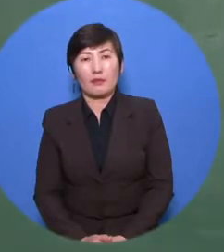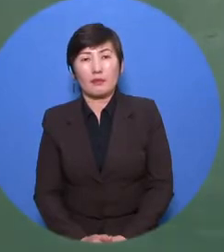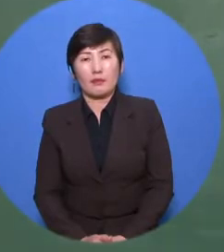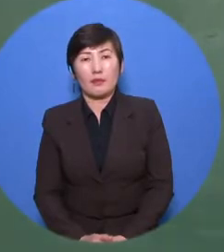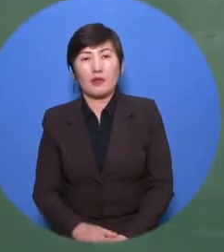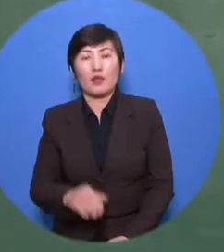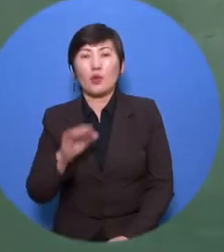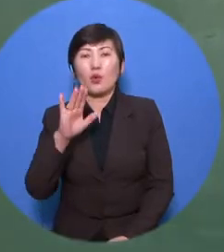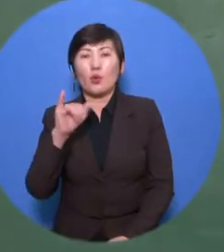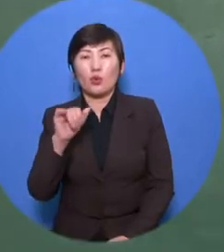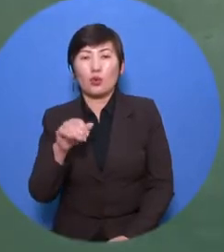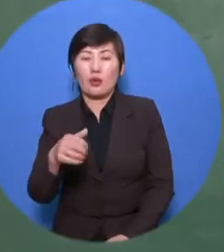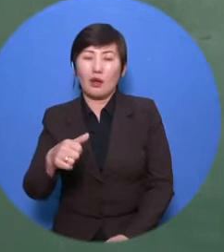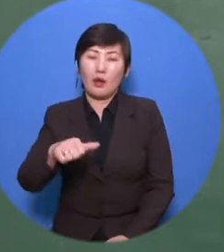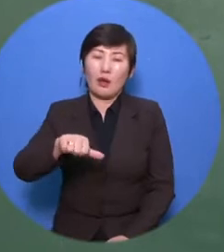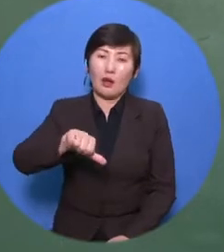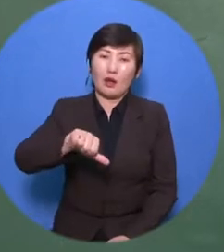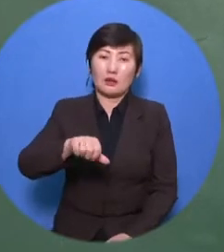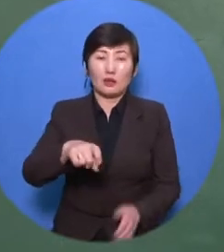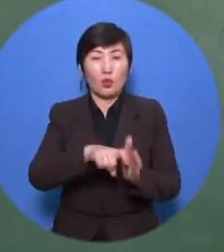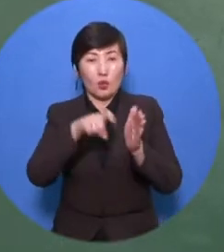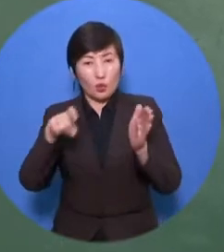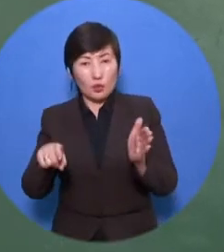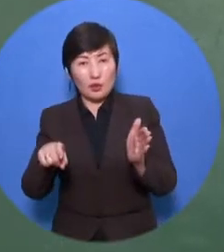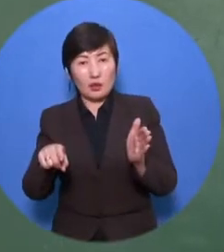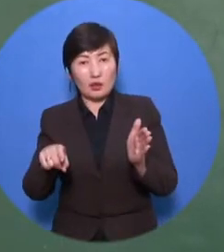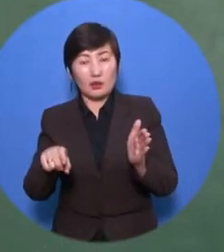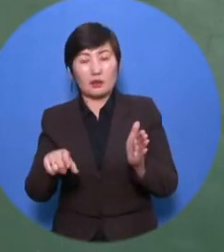За, ус алдах хугацааг